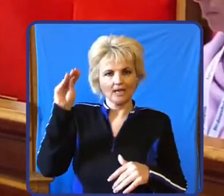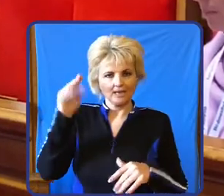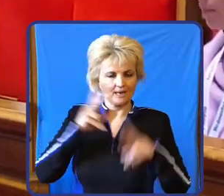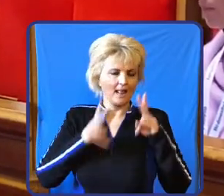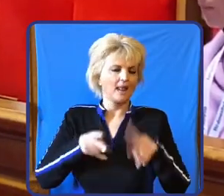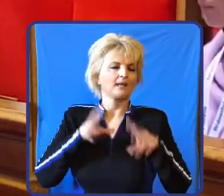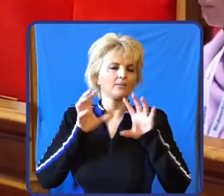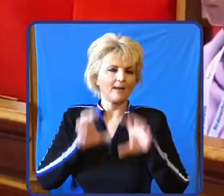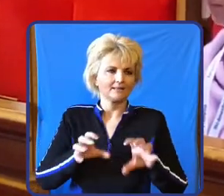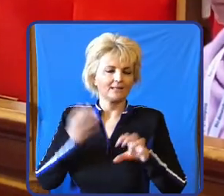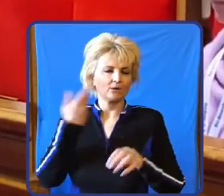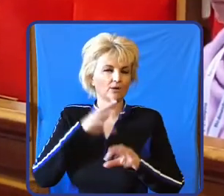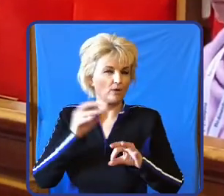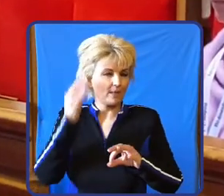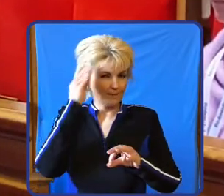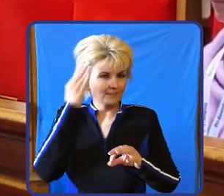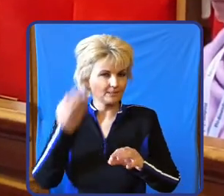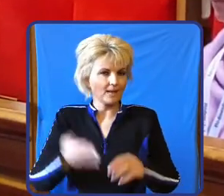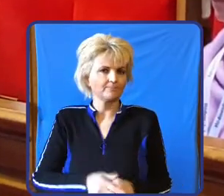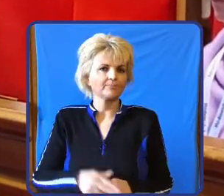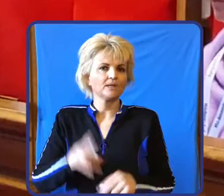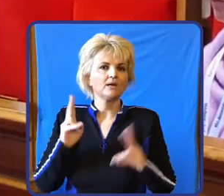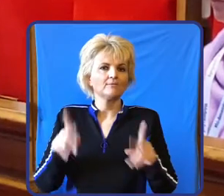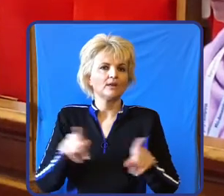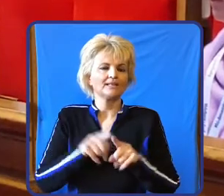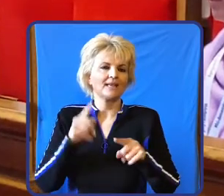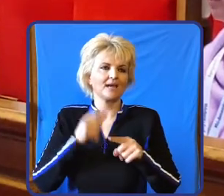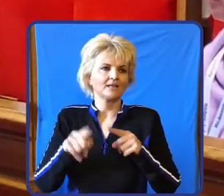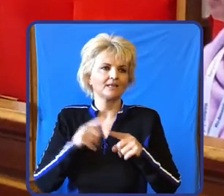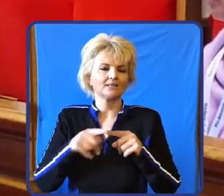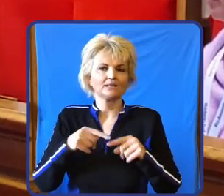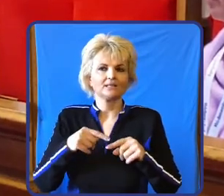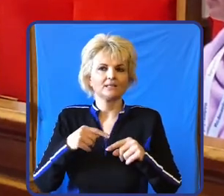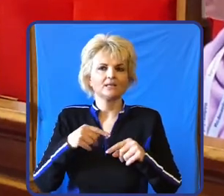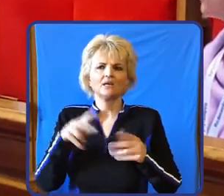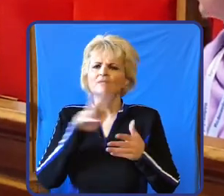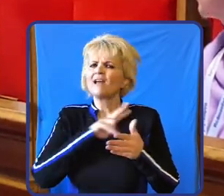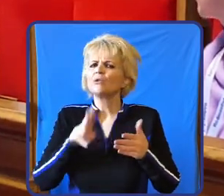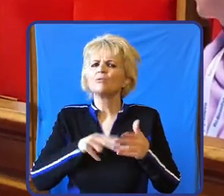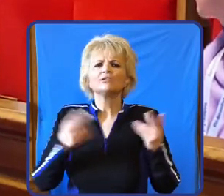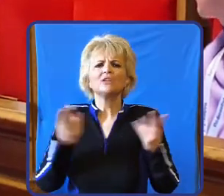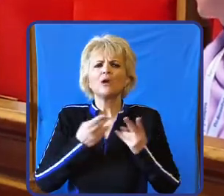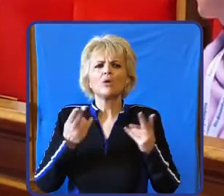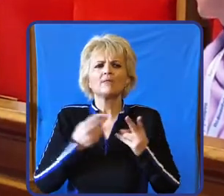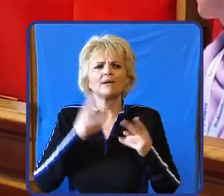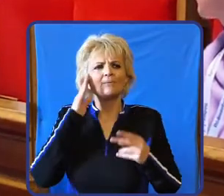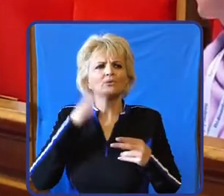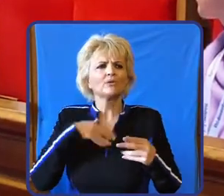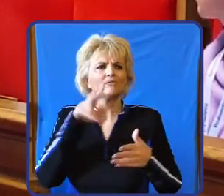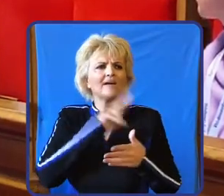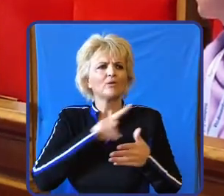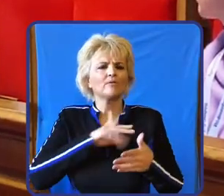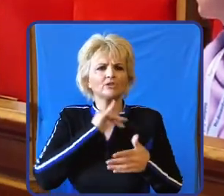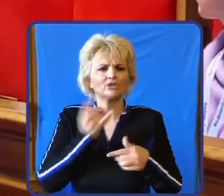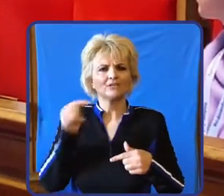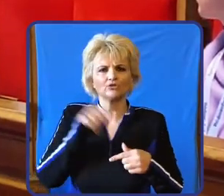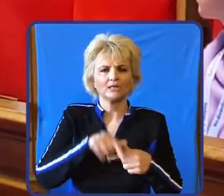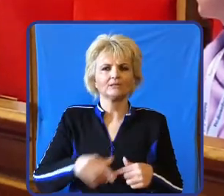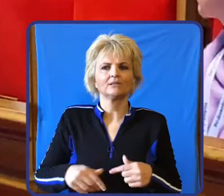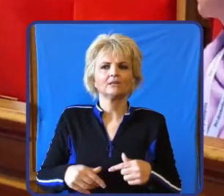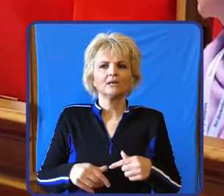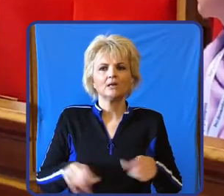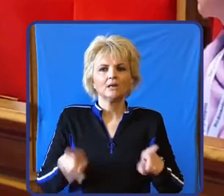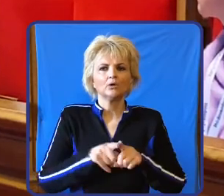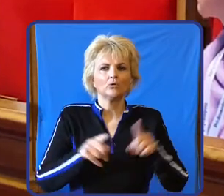kellene, hogy tegyen. Ha jól emlékszem, itt van egy ilyen rész, tehát mi azt szeretném nyomatékosítani. Hát nem tudom felolvasni, mert nincs nálam. Tehát én